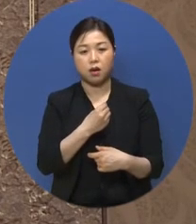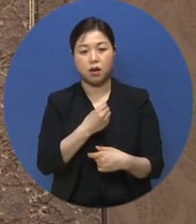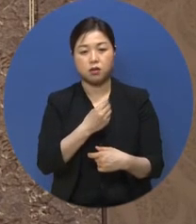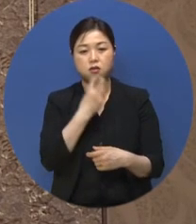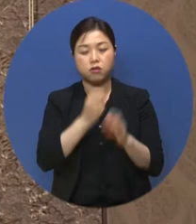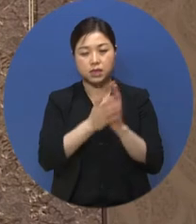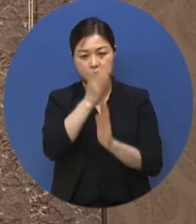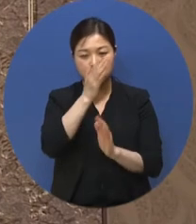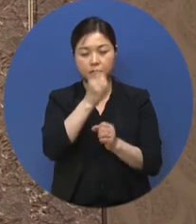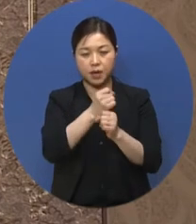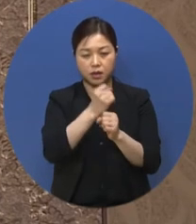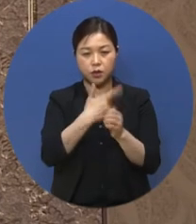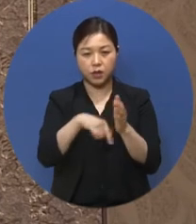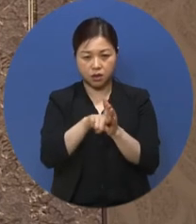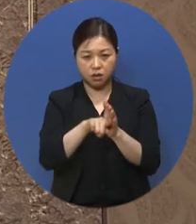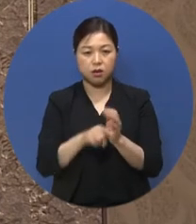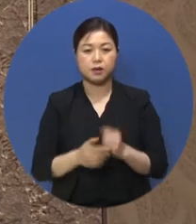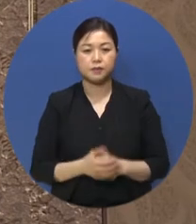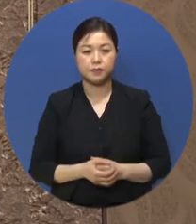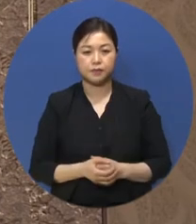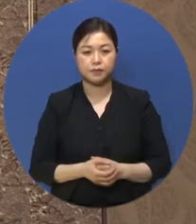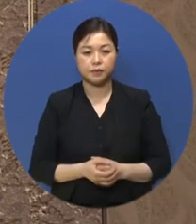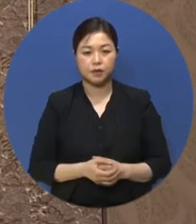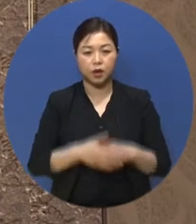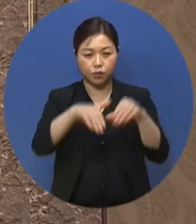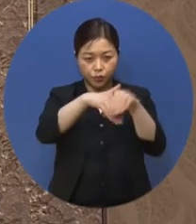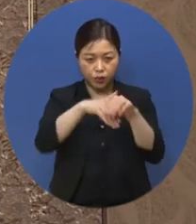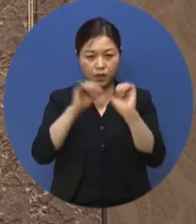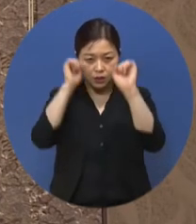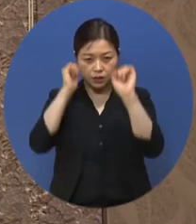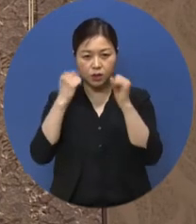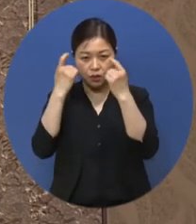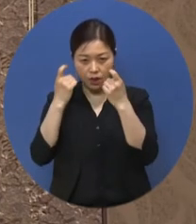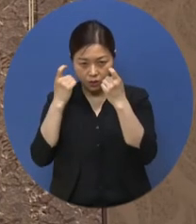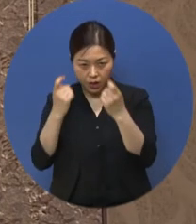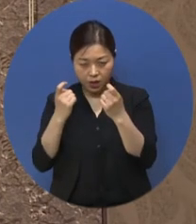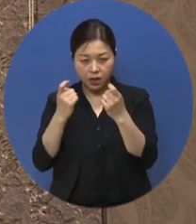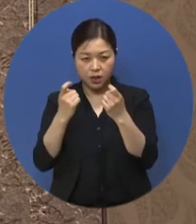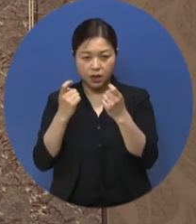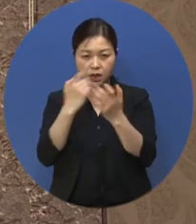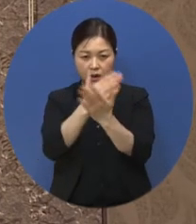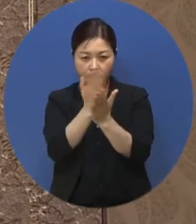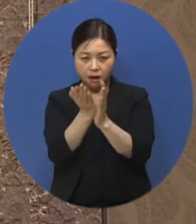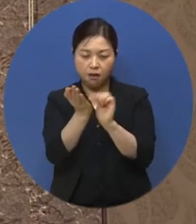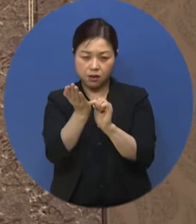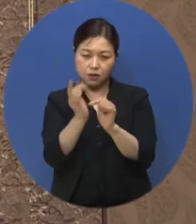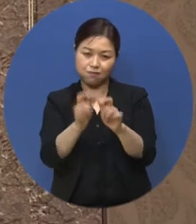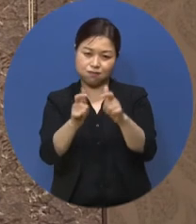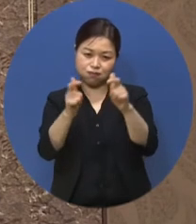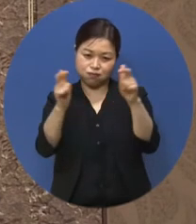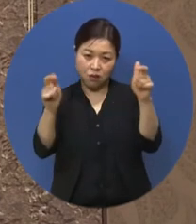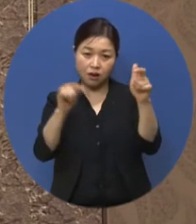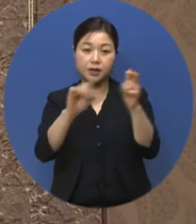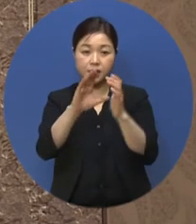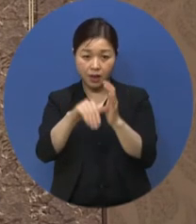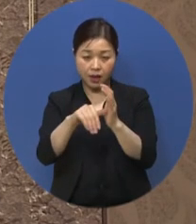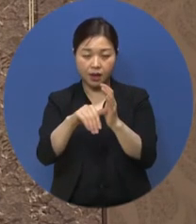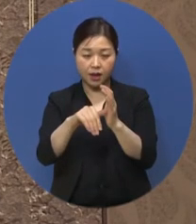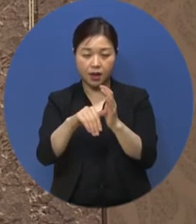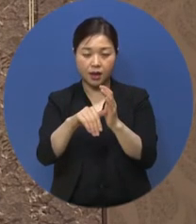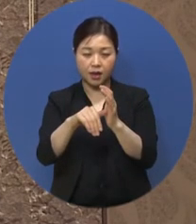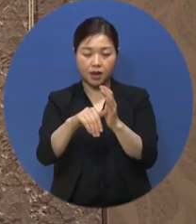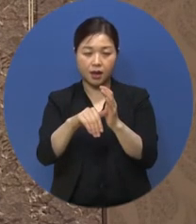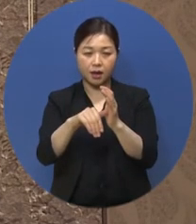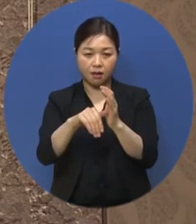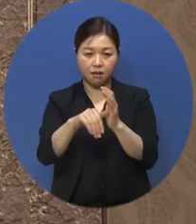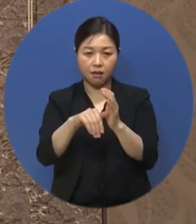서울 시민 만들기 위해서는 문화, 체육, 관광 네. 이런 게 활성화가 됐을 때 우리 주민들이